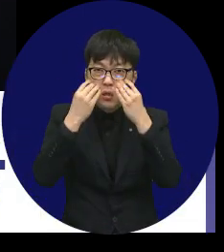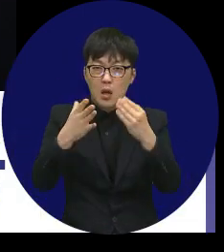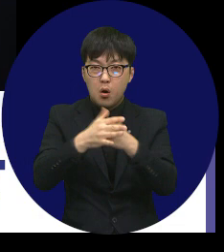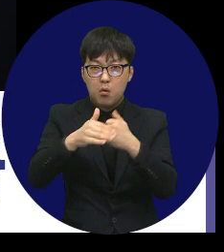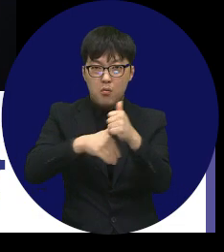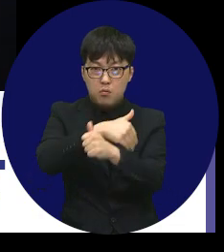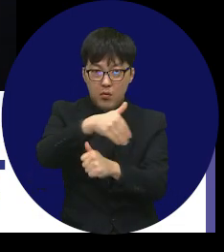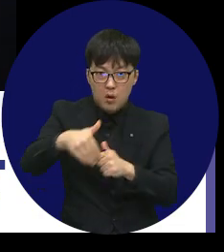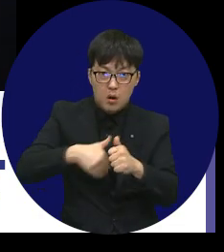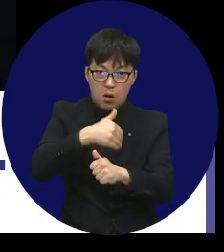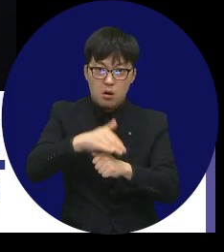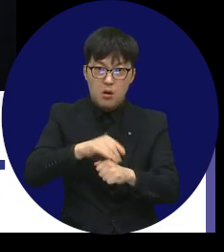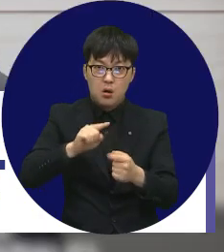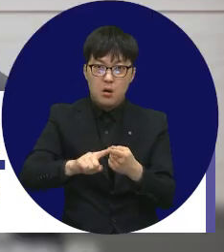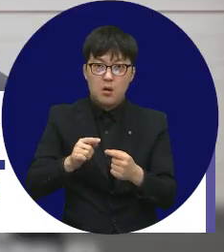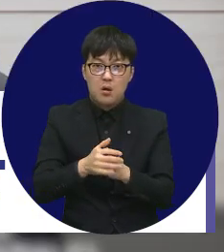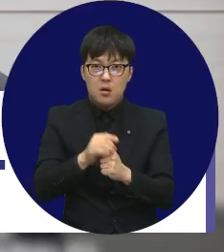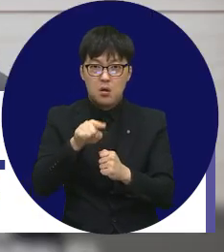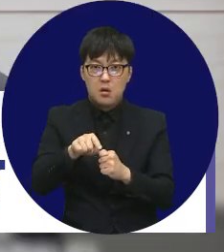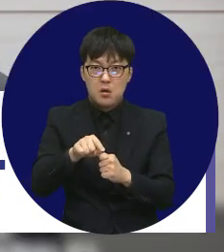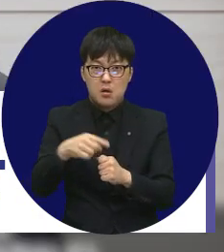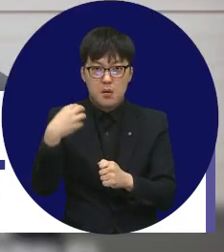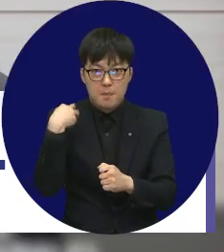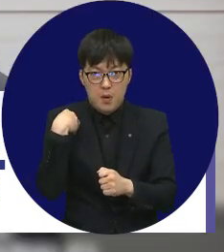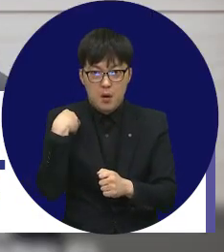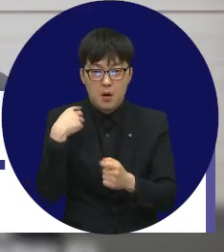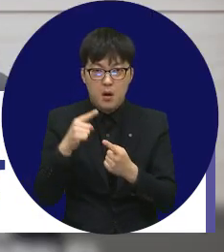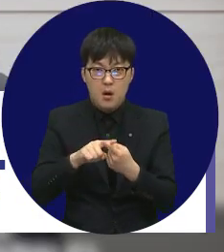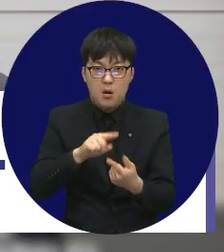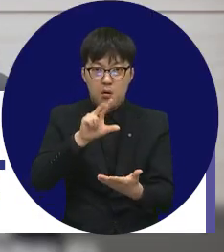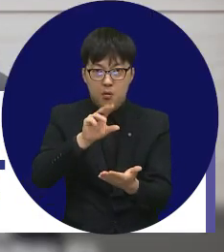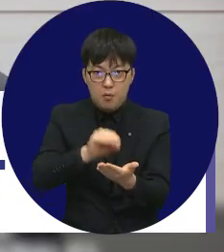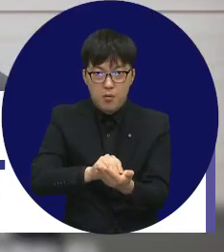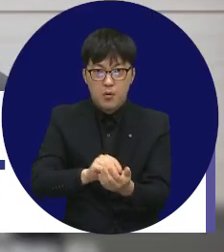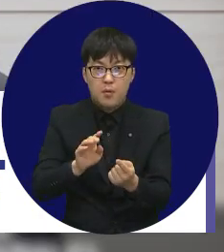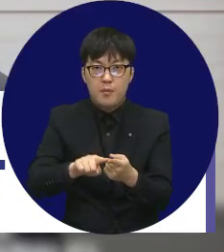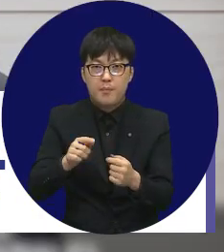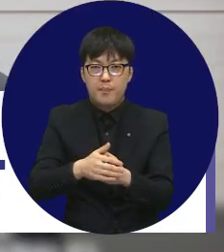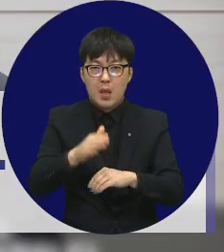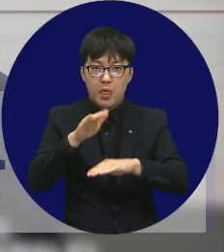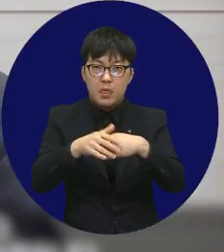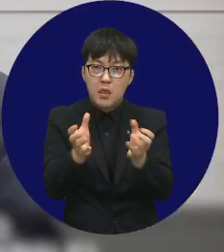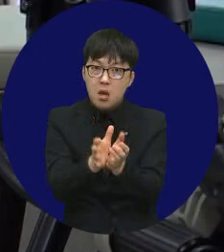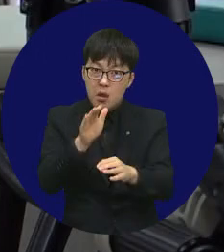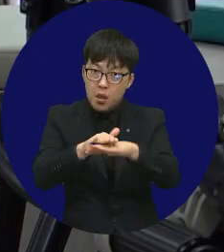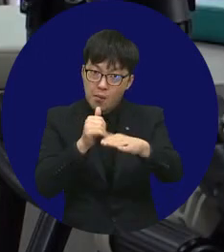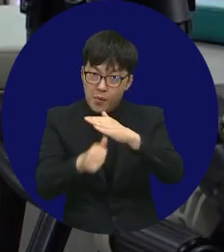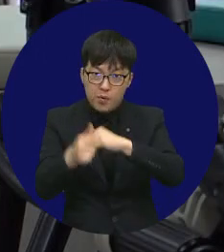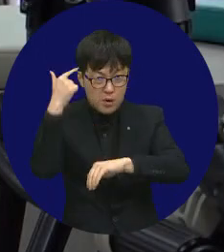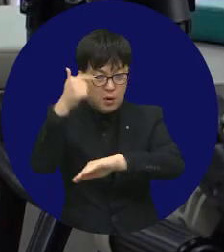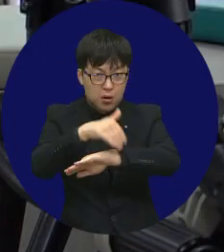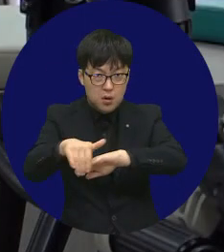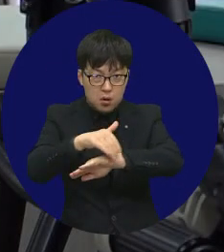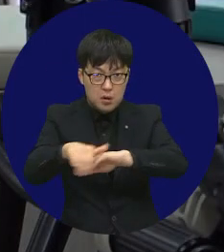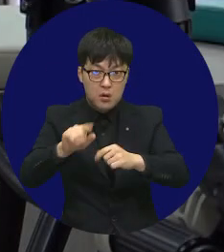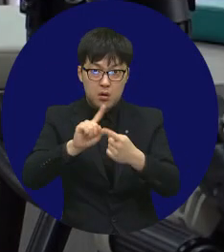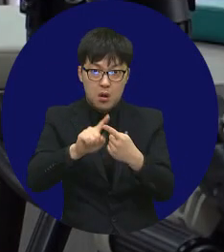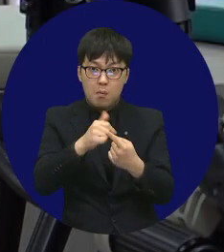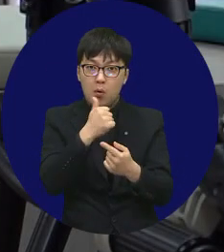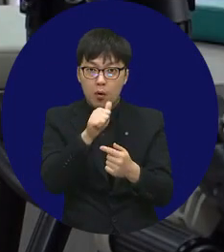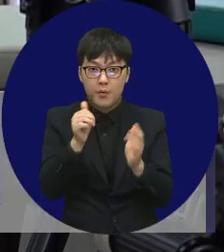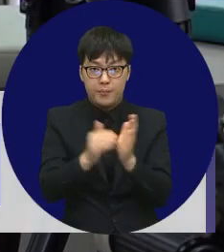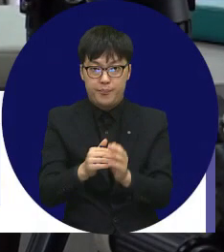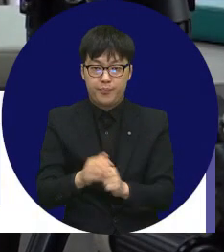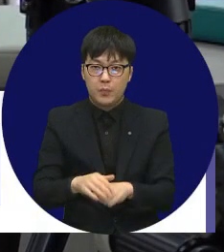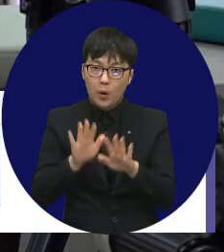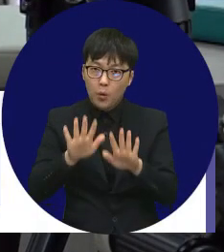저널리즘의 역할과 과제, 각 정당 대표들의 당 정책 소개 등도 담았습니다. 한편 올해로 3회째를